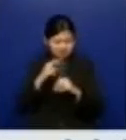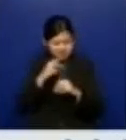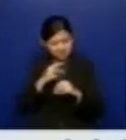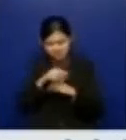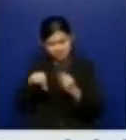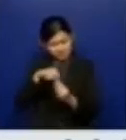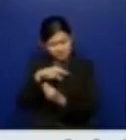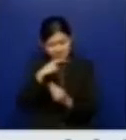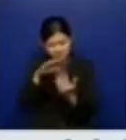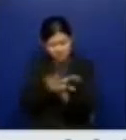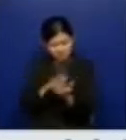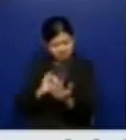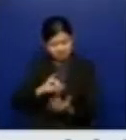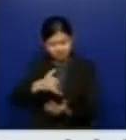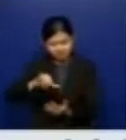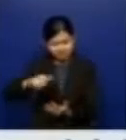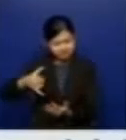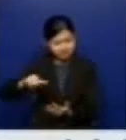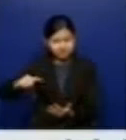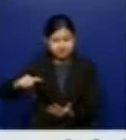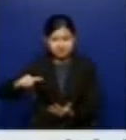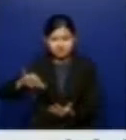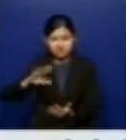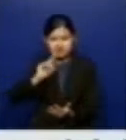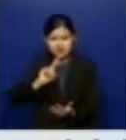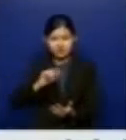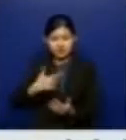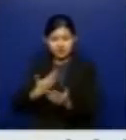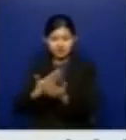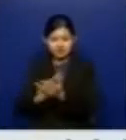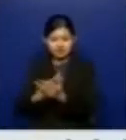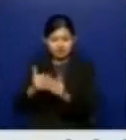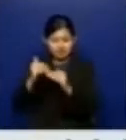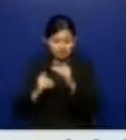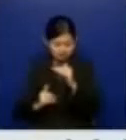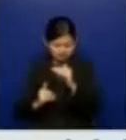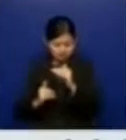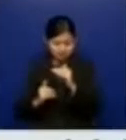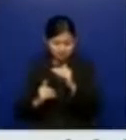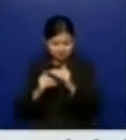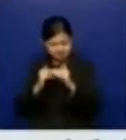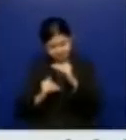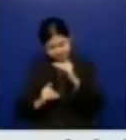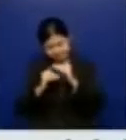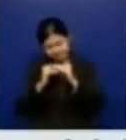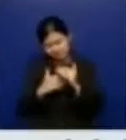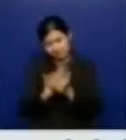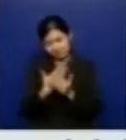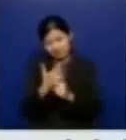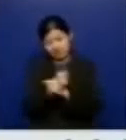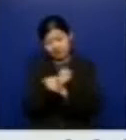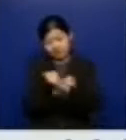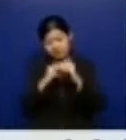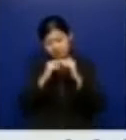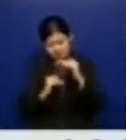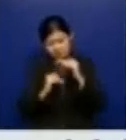แน่นอนเสี่ยงที่รายได้จะต่ำกว่าคาดการท่านประธานครับ